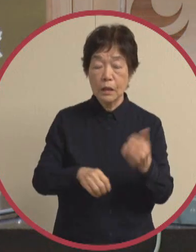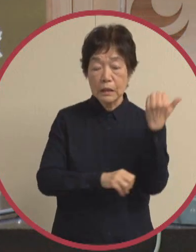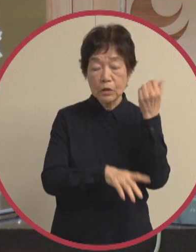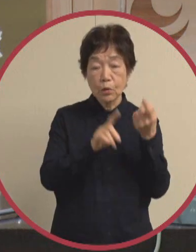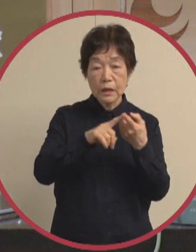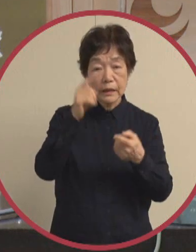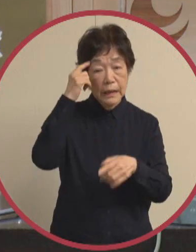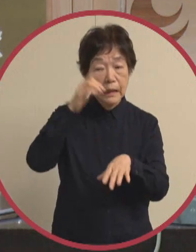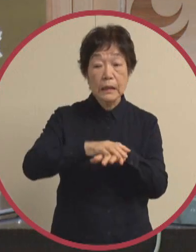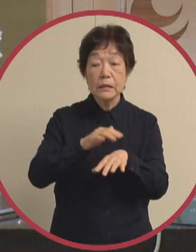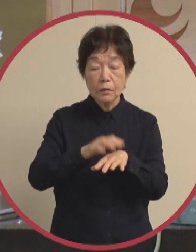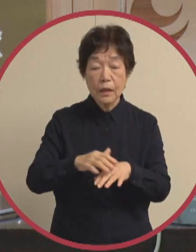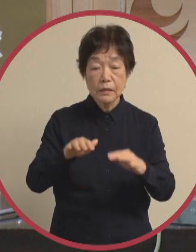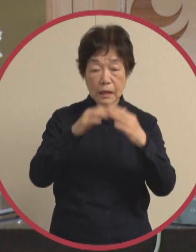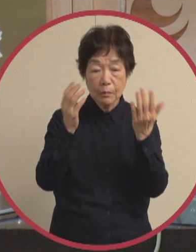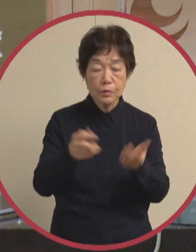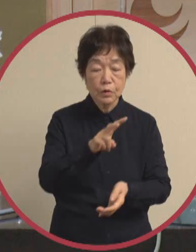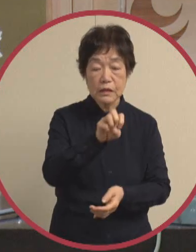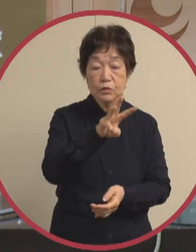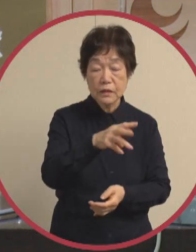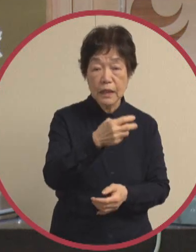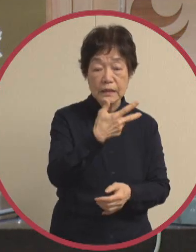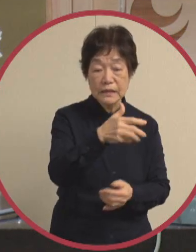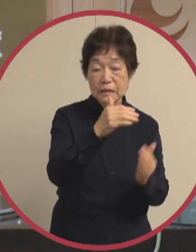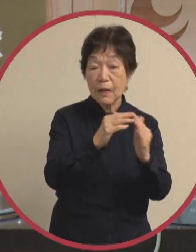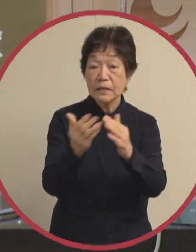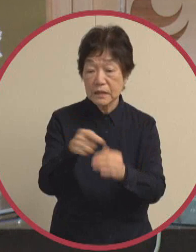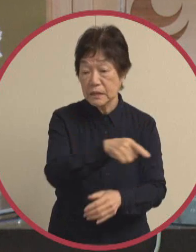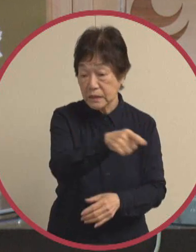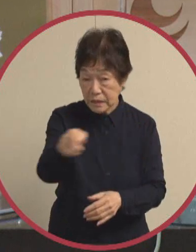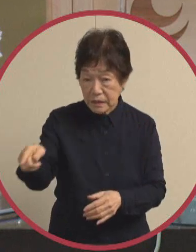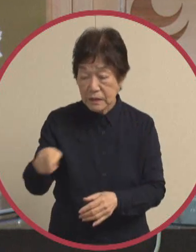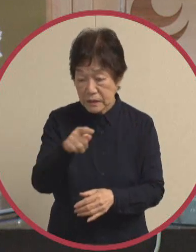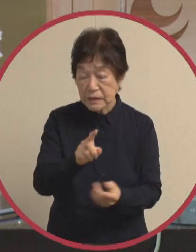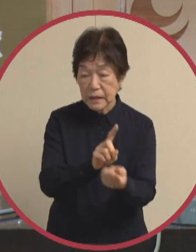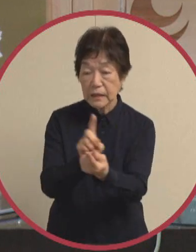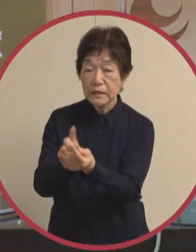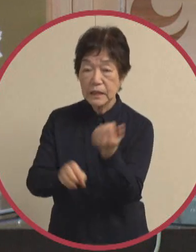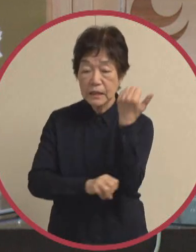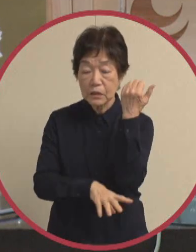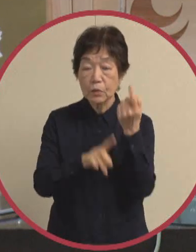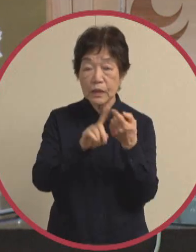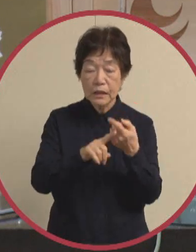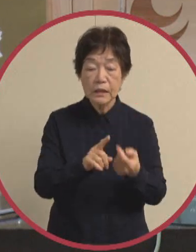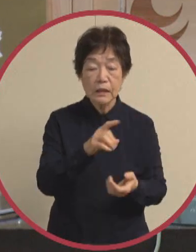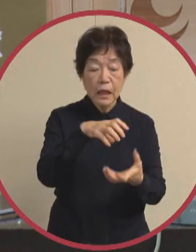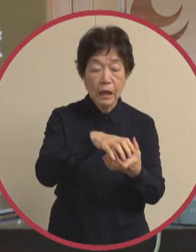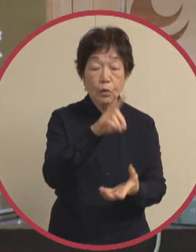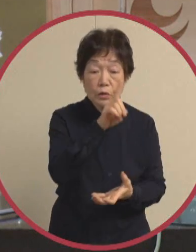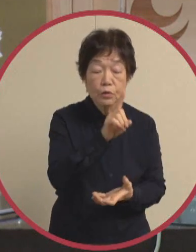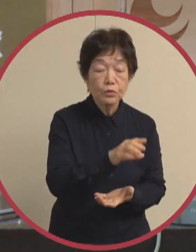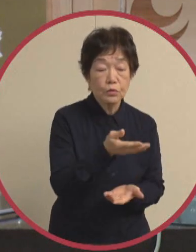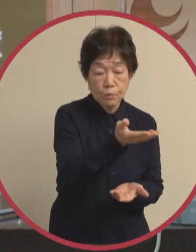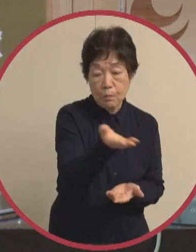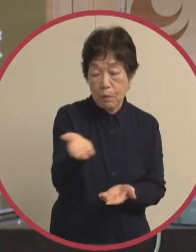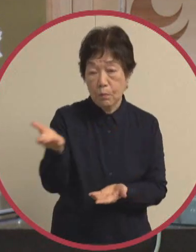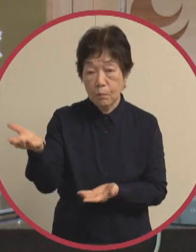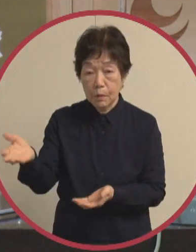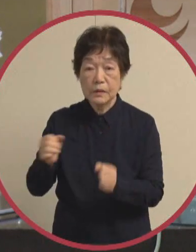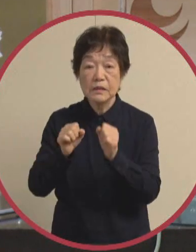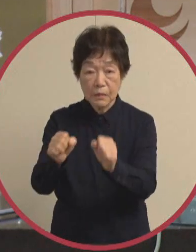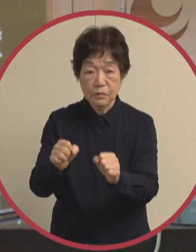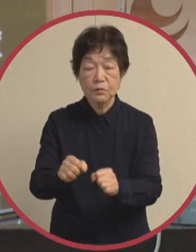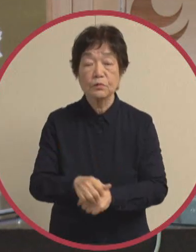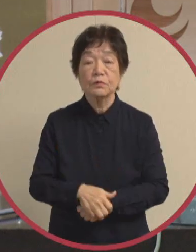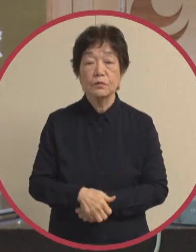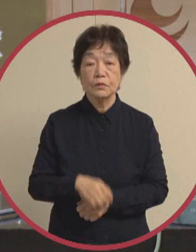全23市町に、基本的にですね、1箱ずつ配分をし